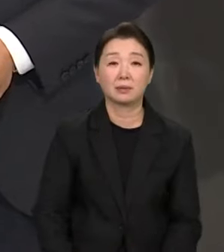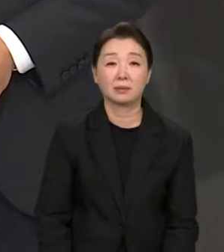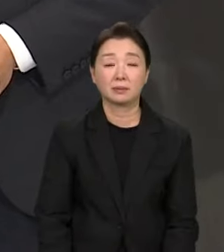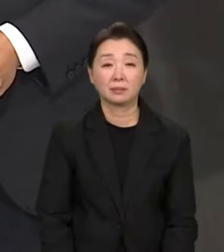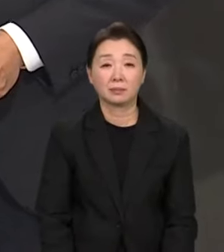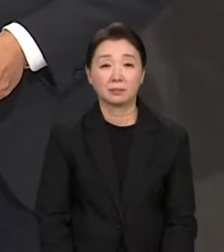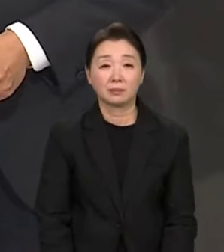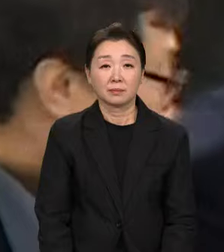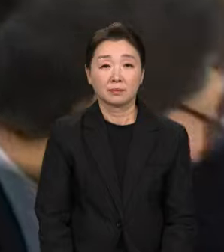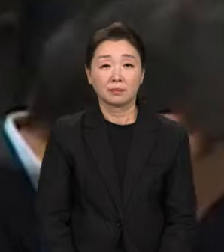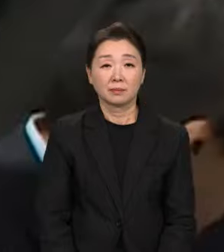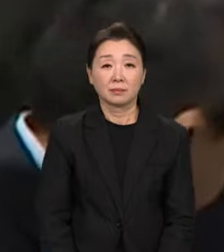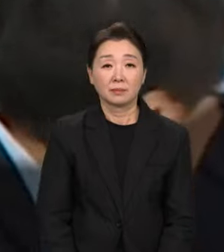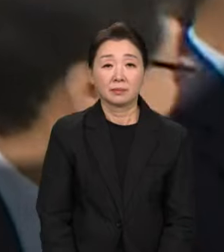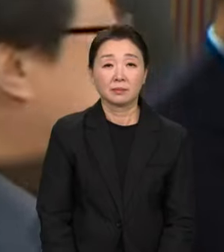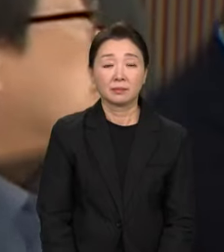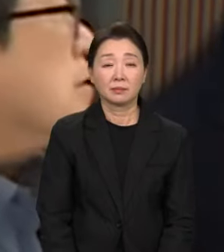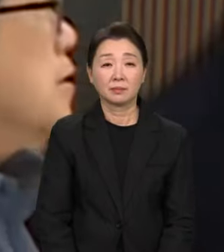기자입니다.